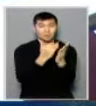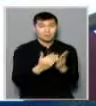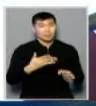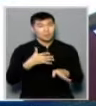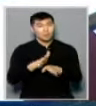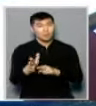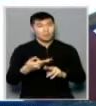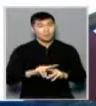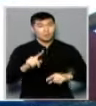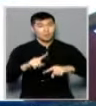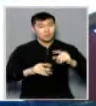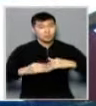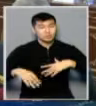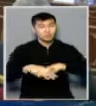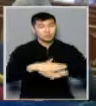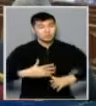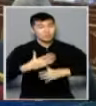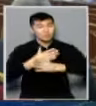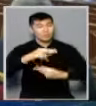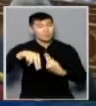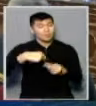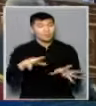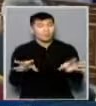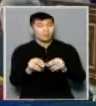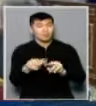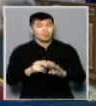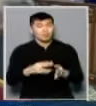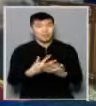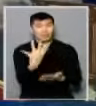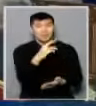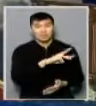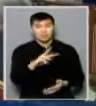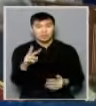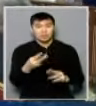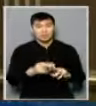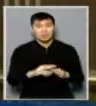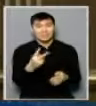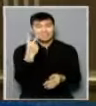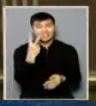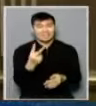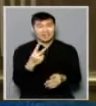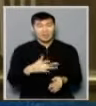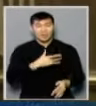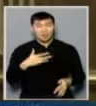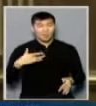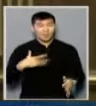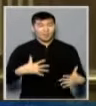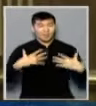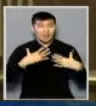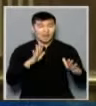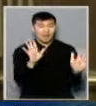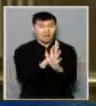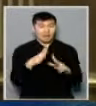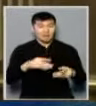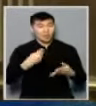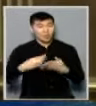жүзеге асыруда, туған жерді қолдауда кәсіпкерлермен бірлесіп, құны 5 миллион тұратын 2 өкпені жасанды демалдыру